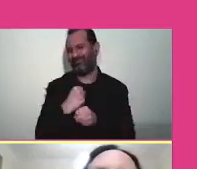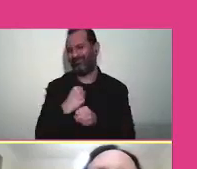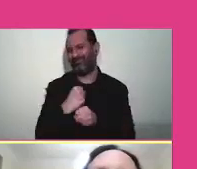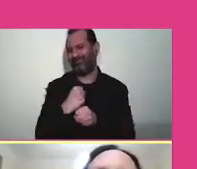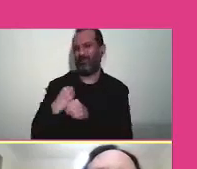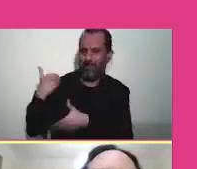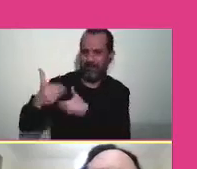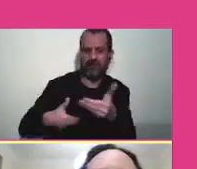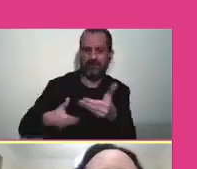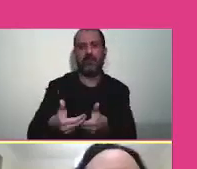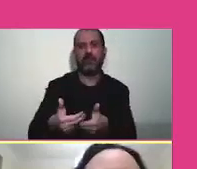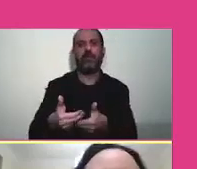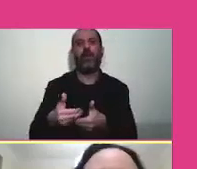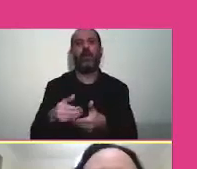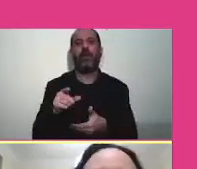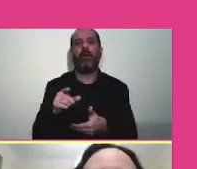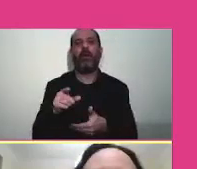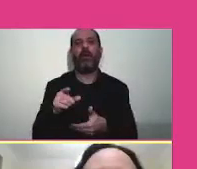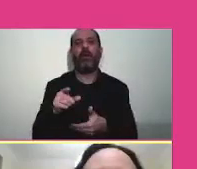αποτέλεσε